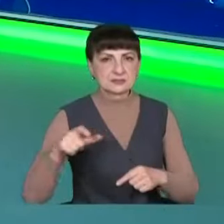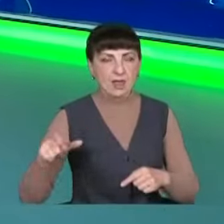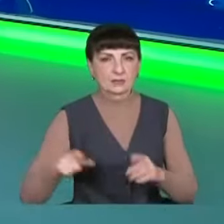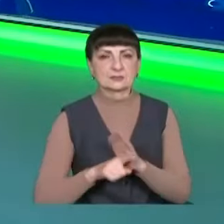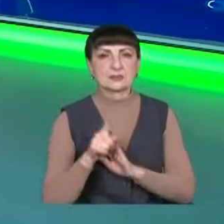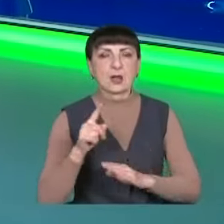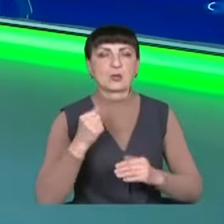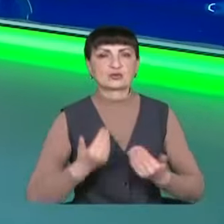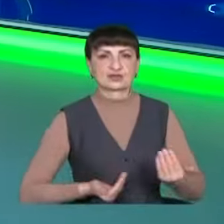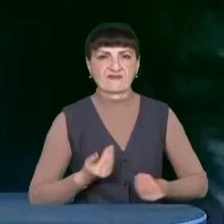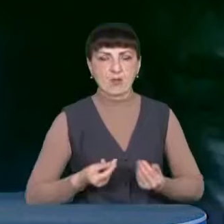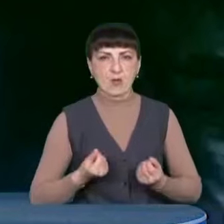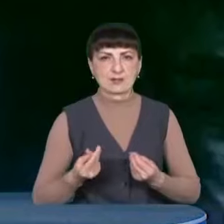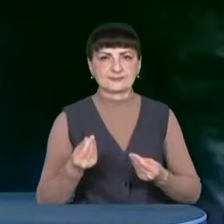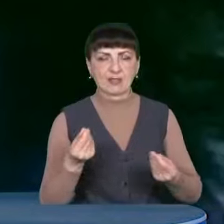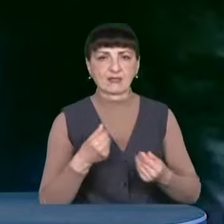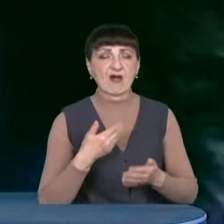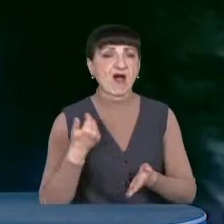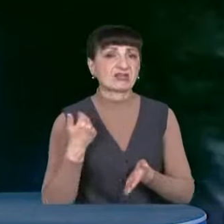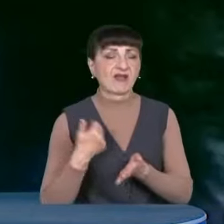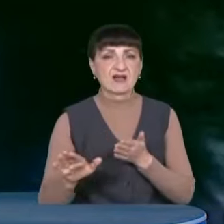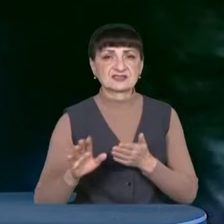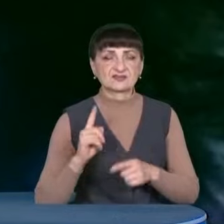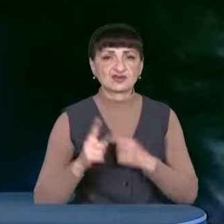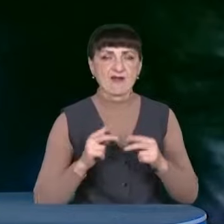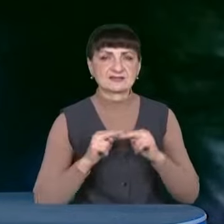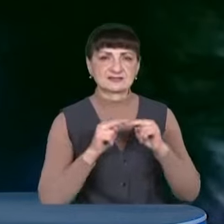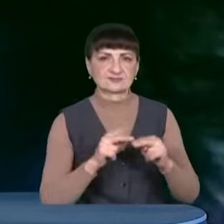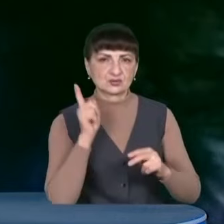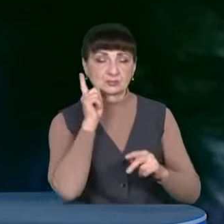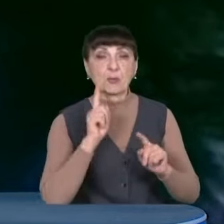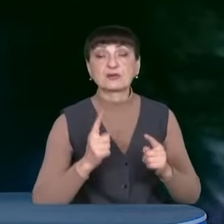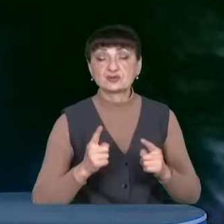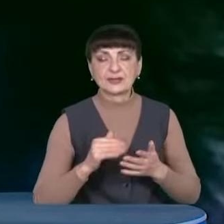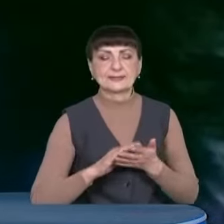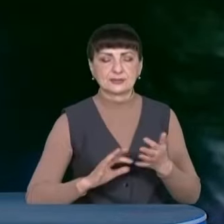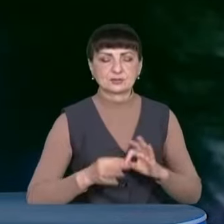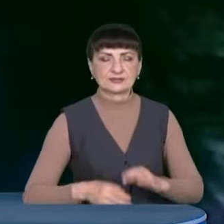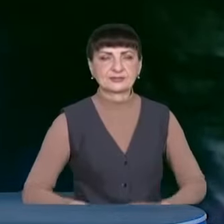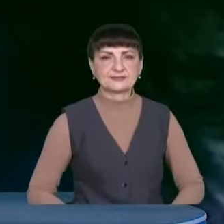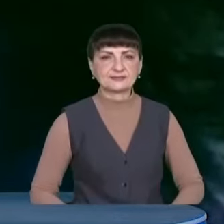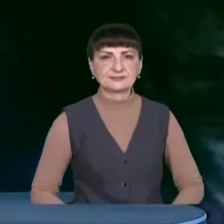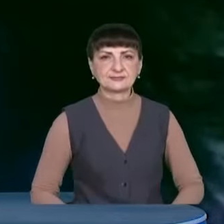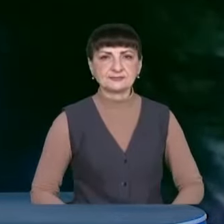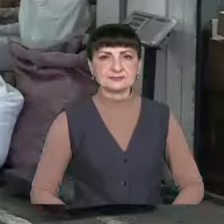к наличному расчету и отказываются от онлайн-платежей. Почему? Разбиралась Аида Иманали.